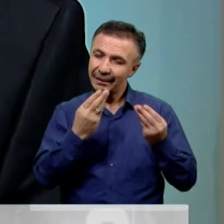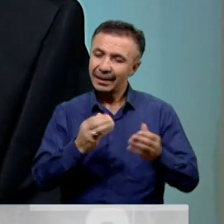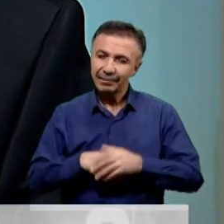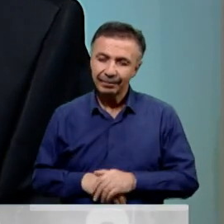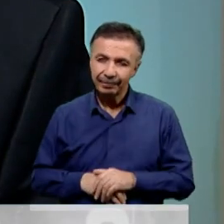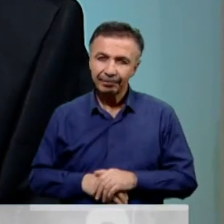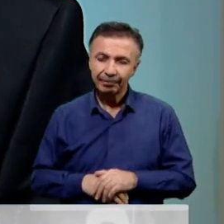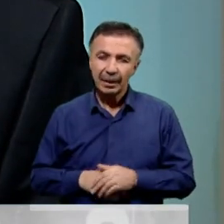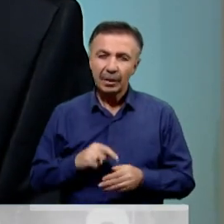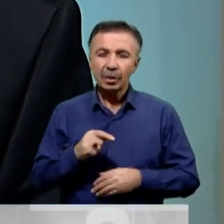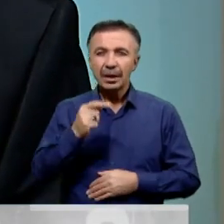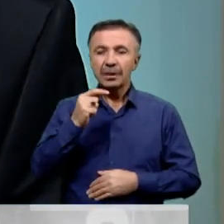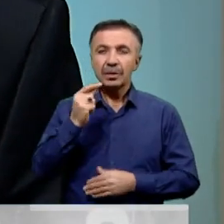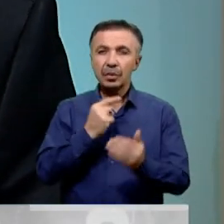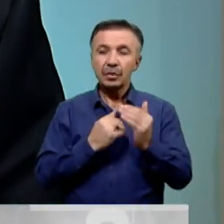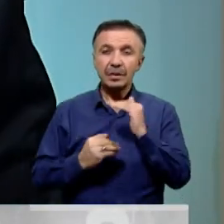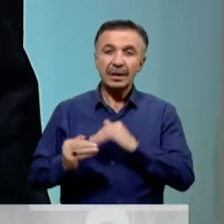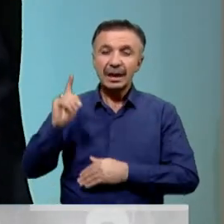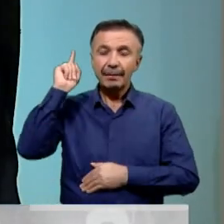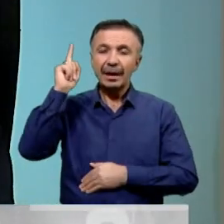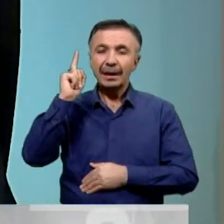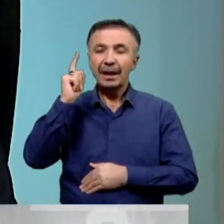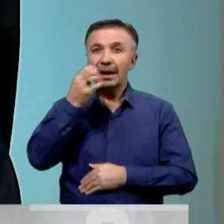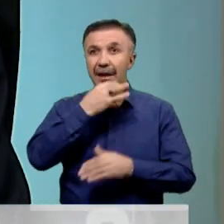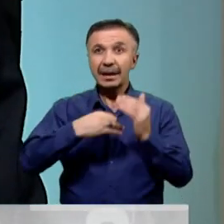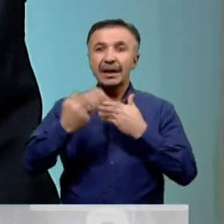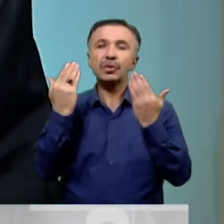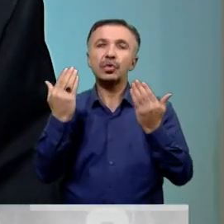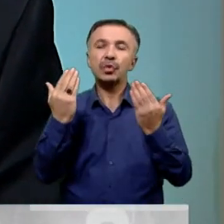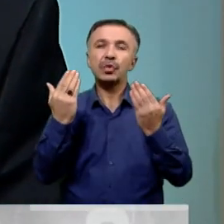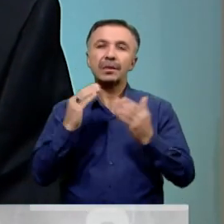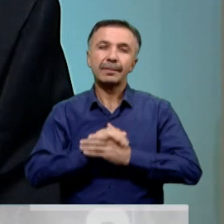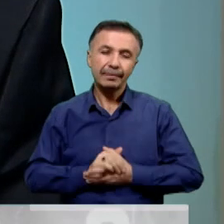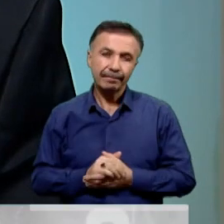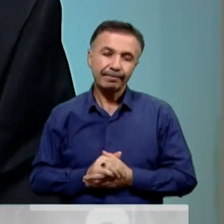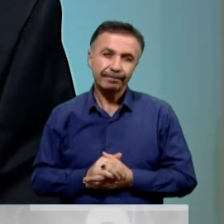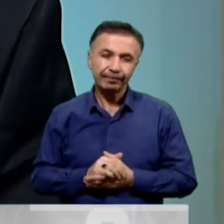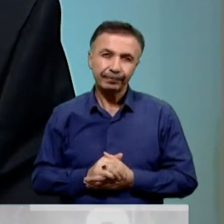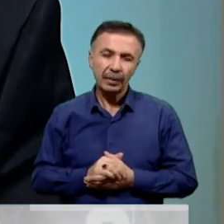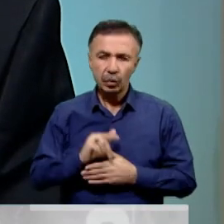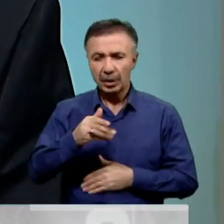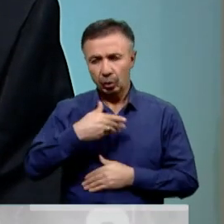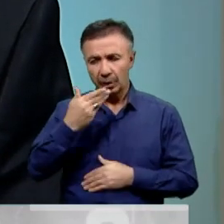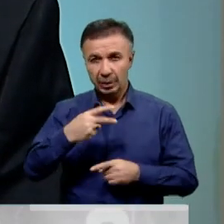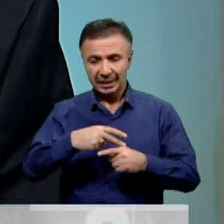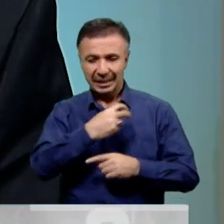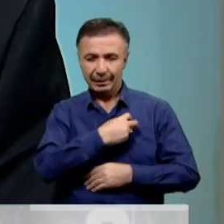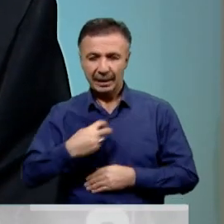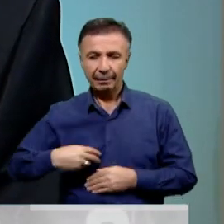Onun da Cenab-ı Hakk'a niyazı, La tezerni ferden ve ente hayrul varithin olmuş.